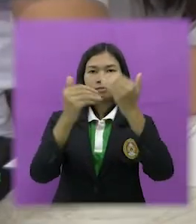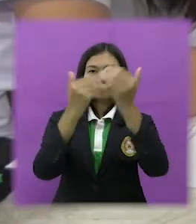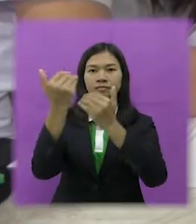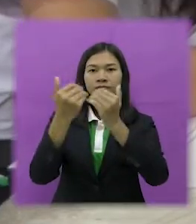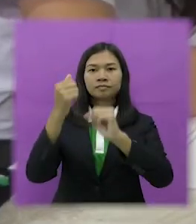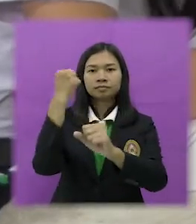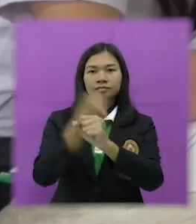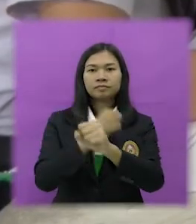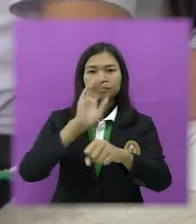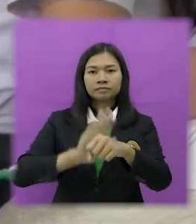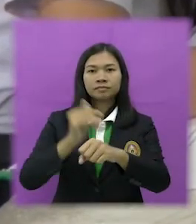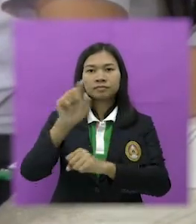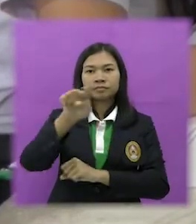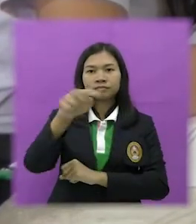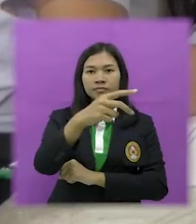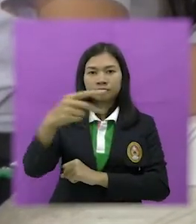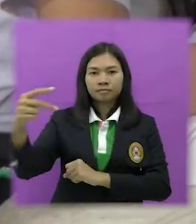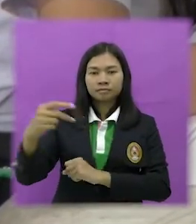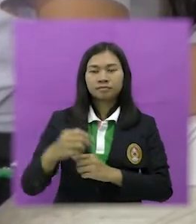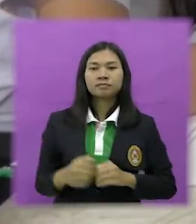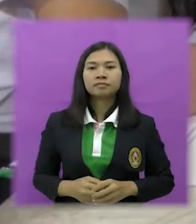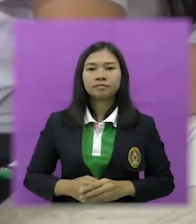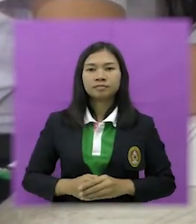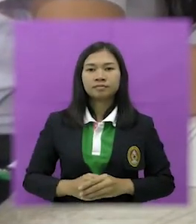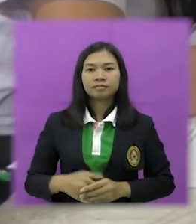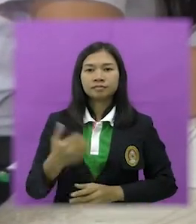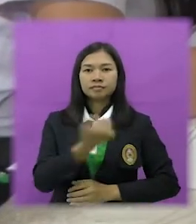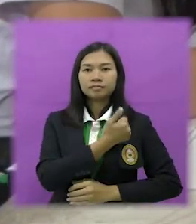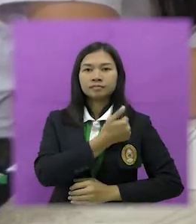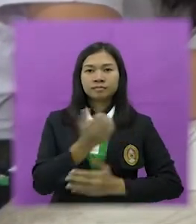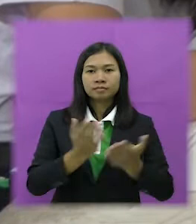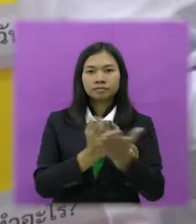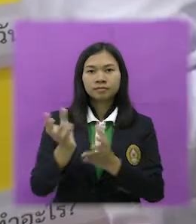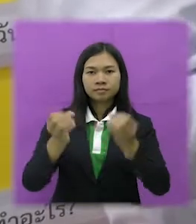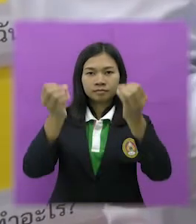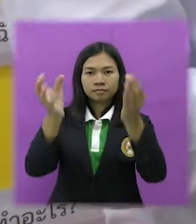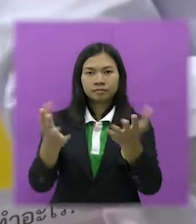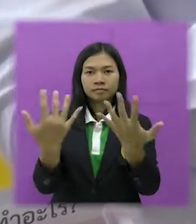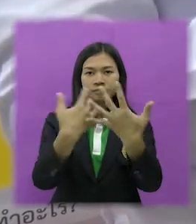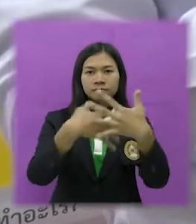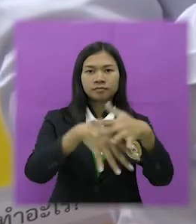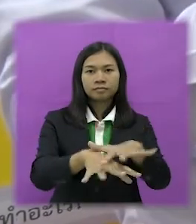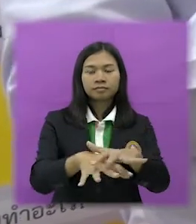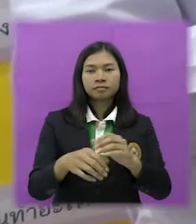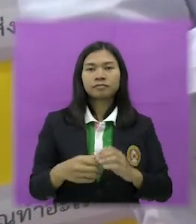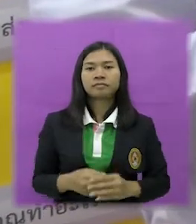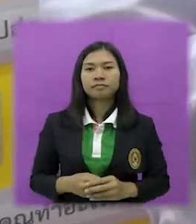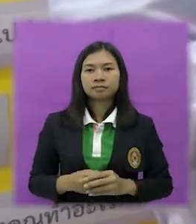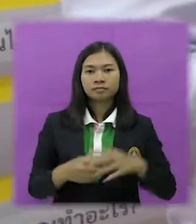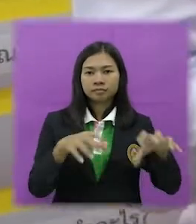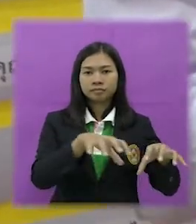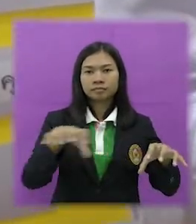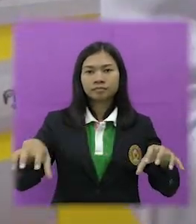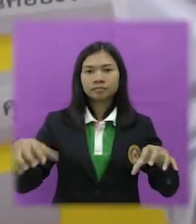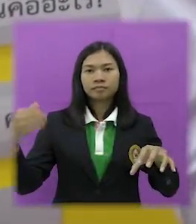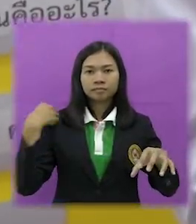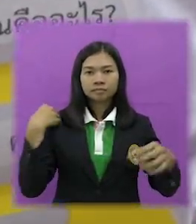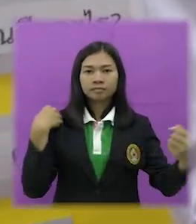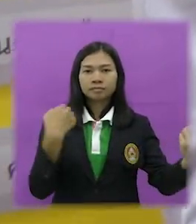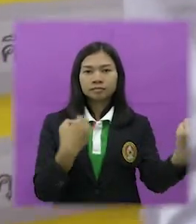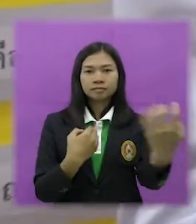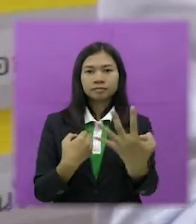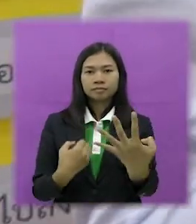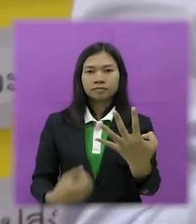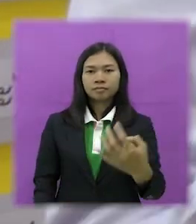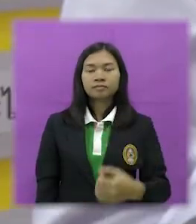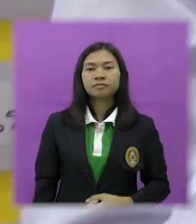รม Inspiring Learning English for EDU Students ให้นักศึกษาคณะครุศาสตร์เข้าร่วมกิจกรรมประจำฐานซึ่งมีจำนวน4